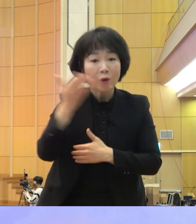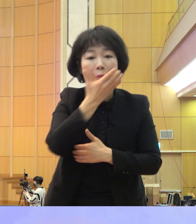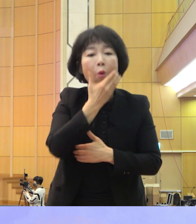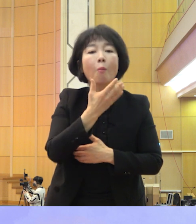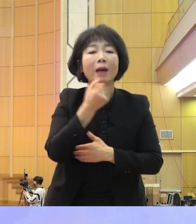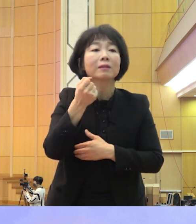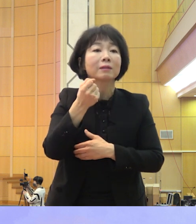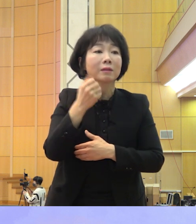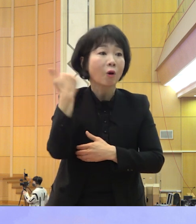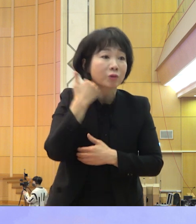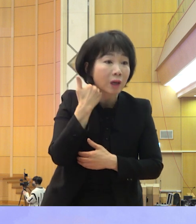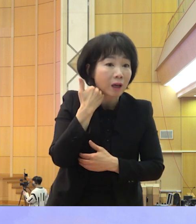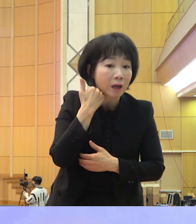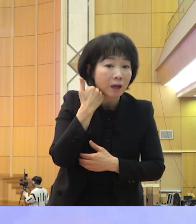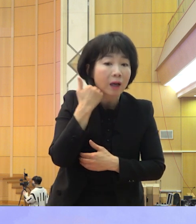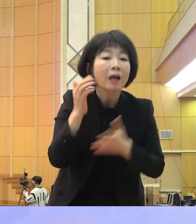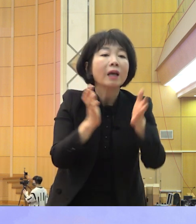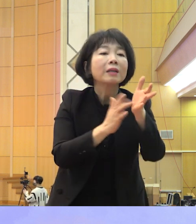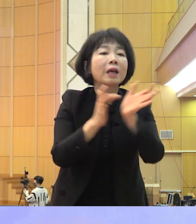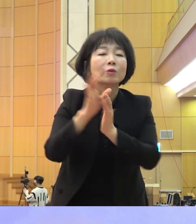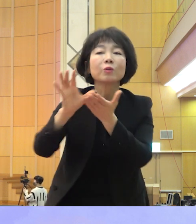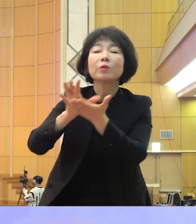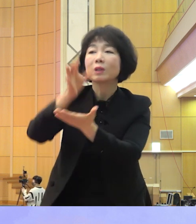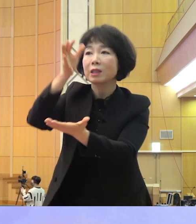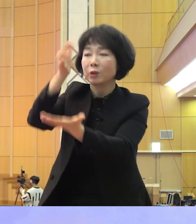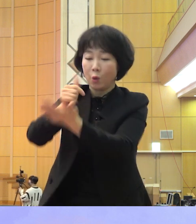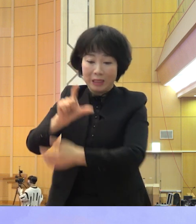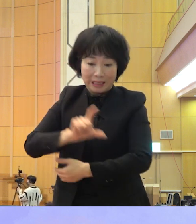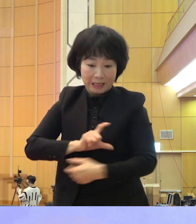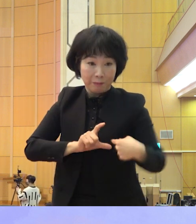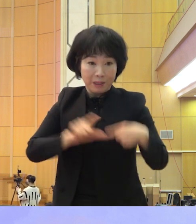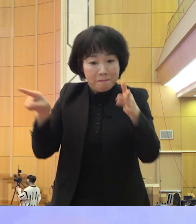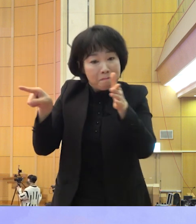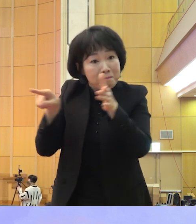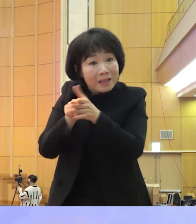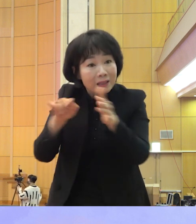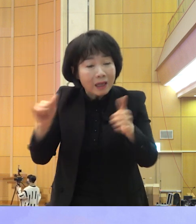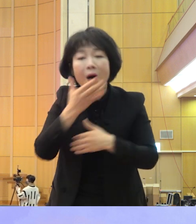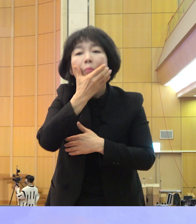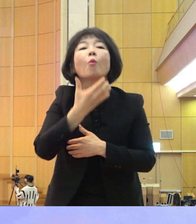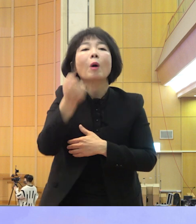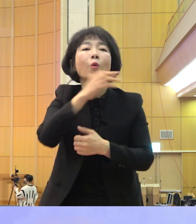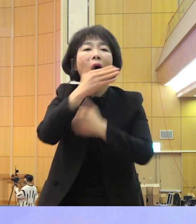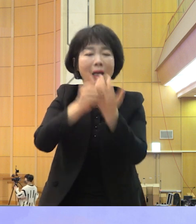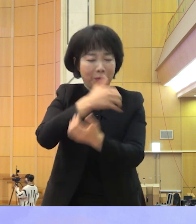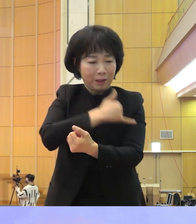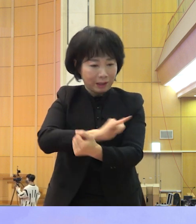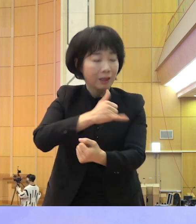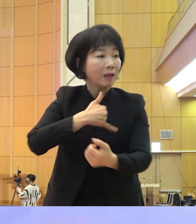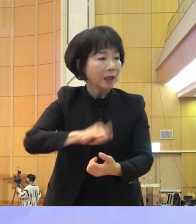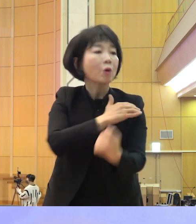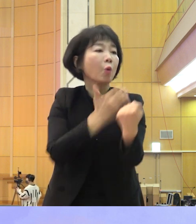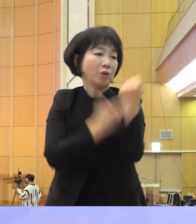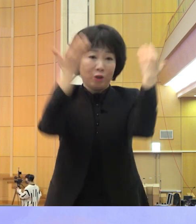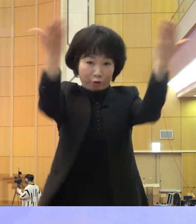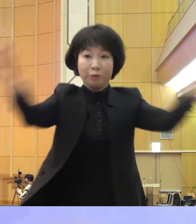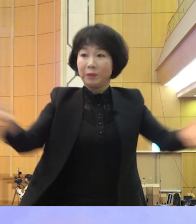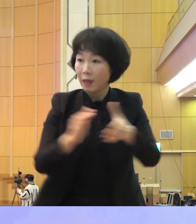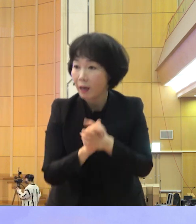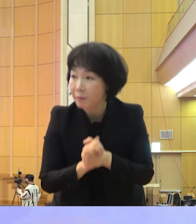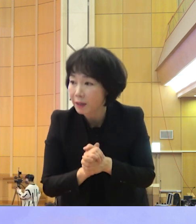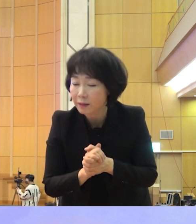있는 사람 될 수 있는 것은 바로 예수 그리스도의 이름을 믿는 자로구나. 할렐루야. 이게 하나님의 계명이라고 하는 것이에요.